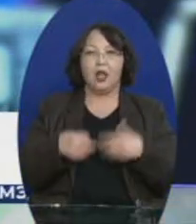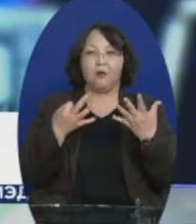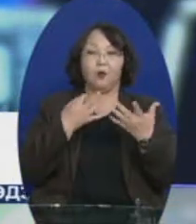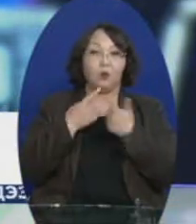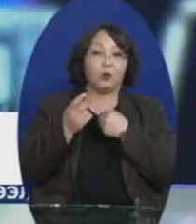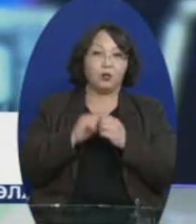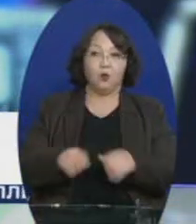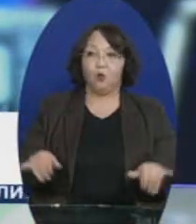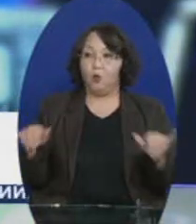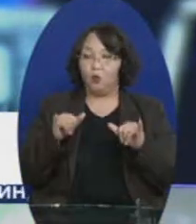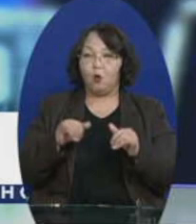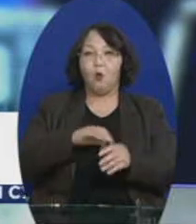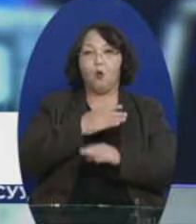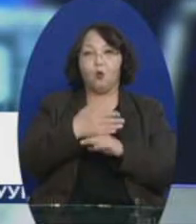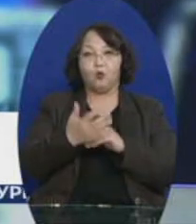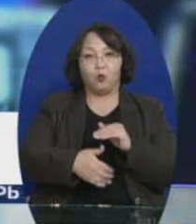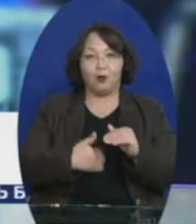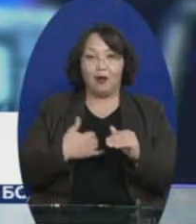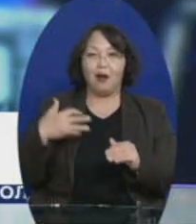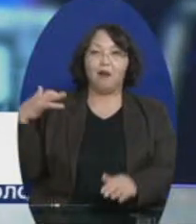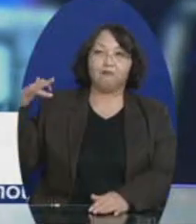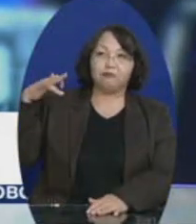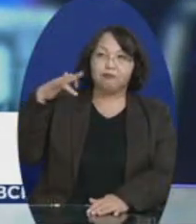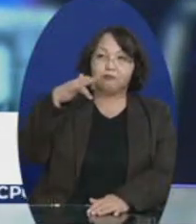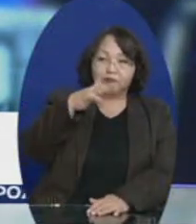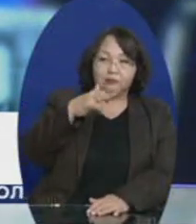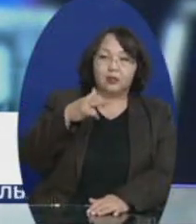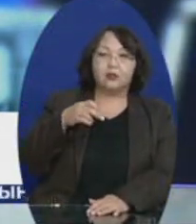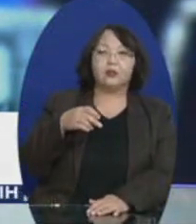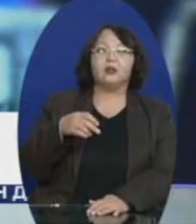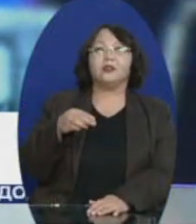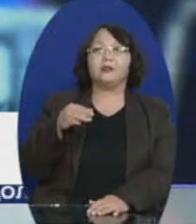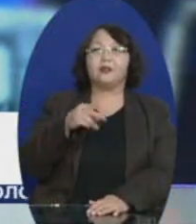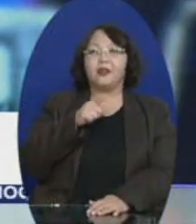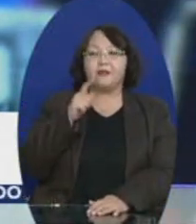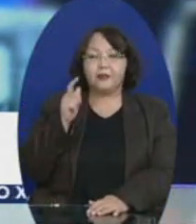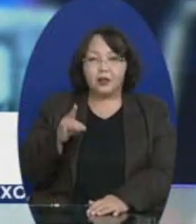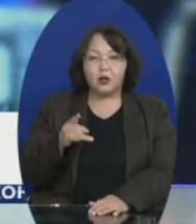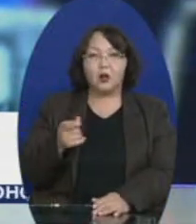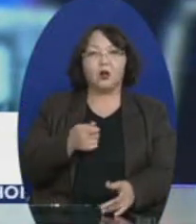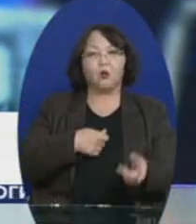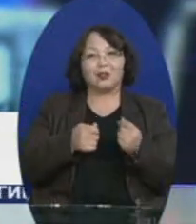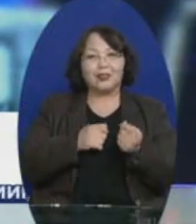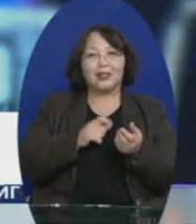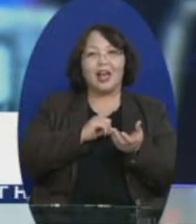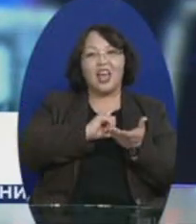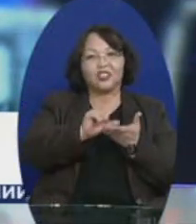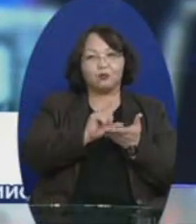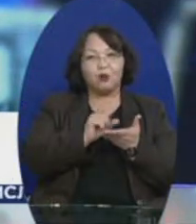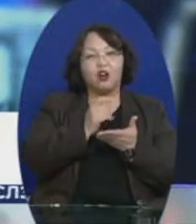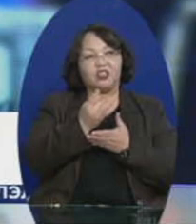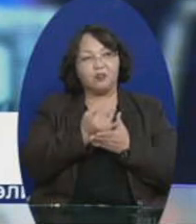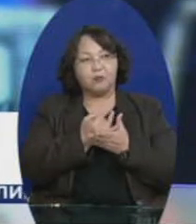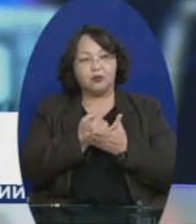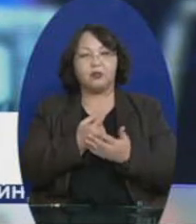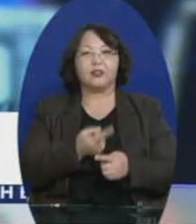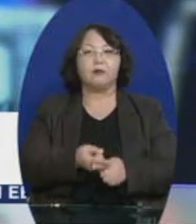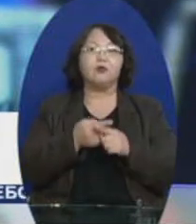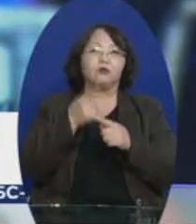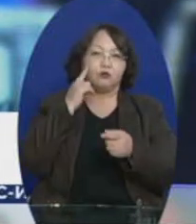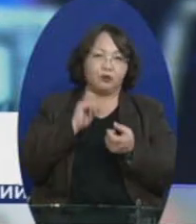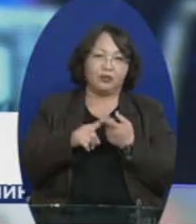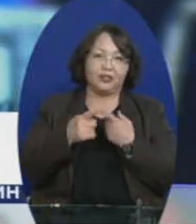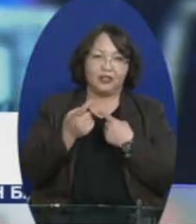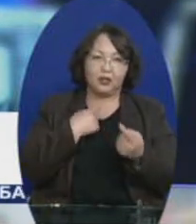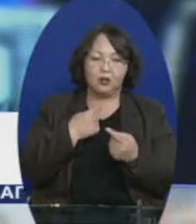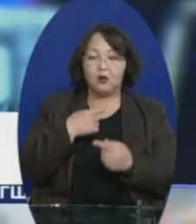орон уулгуурхай агаарын тээврийн салбарт хамтран ажиллах замын худалдааны эргэлтийг нэмэгдүүлэх зэрэг асуудлууд хэлэлцсэн байна. Ирэх оноос Чех улс Монгол